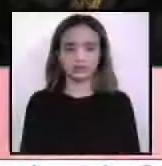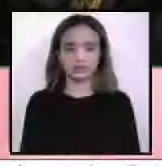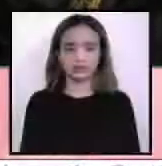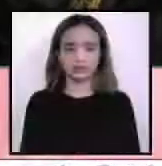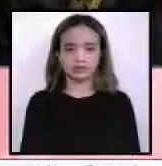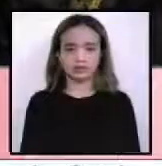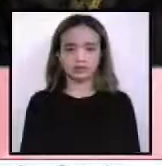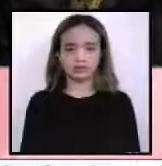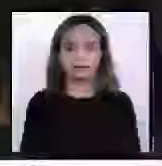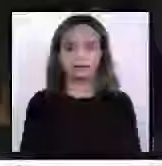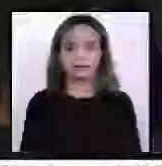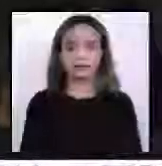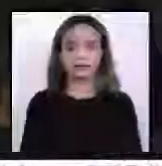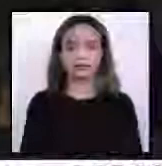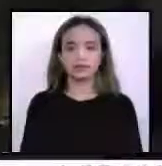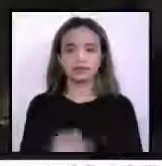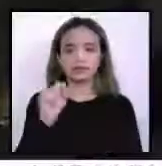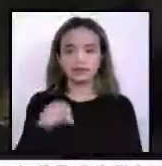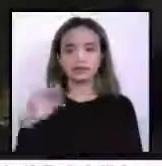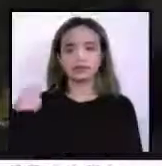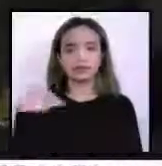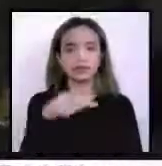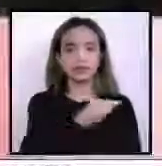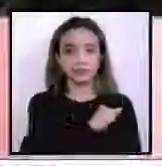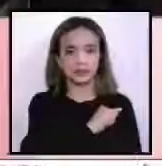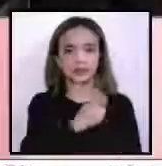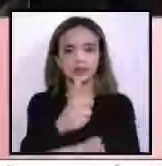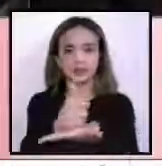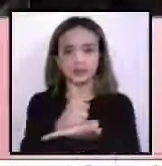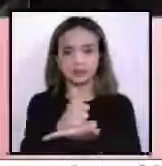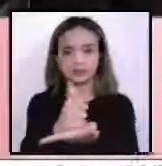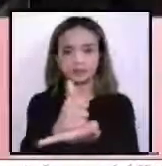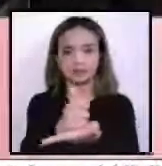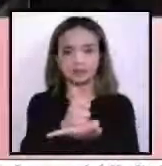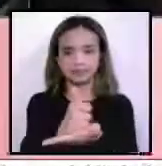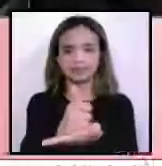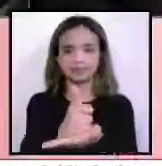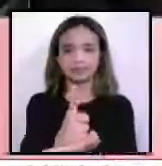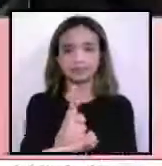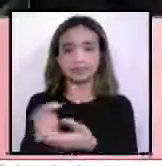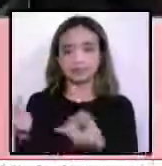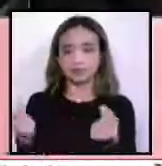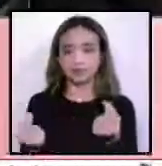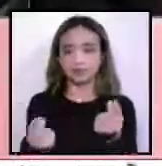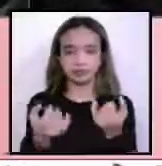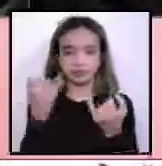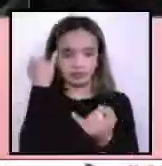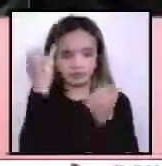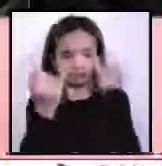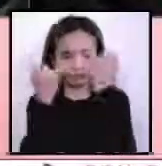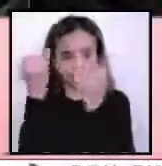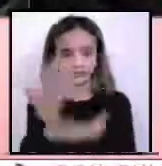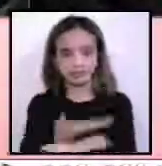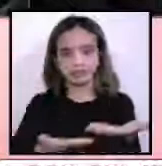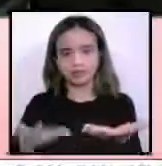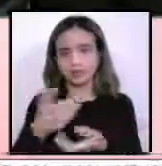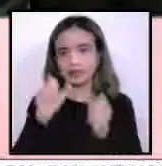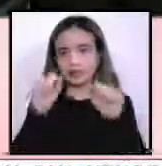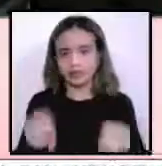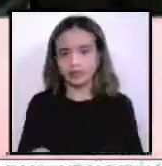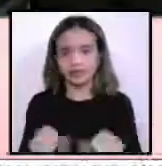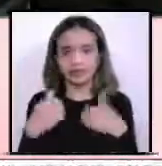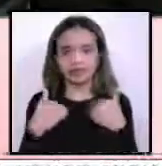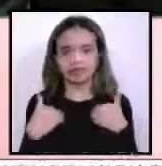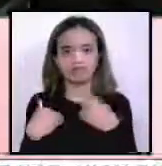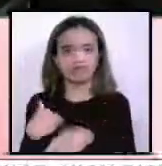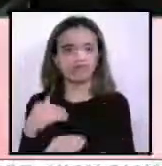Apo, nagtutulong-tulungan po kami. Yes po. Nag-share po kami ng mga ideas po. Para po mabuo yung step yan. Tulong-tulong po kami. Pag